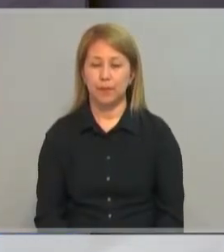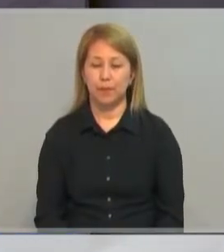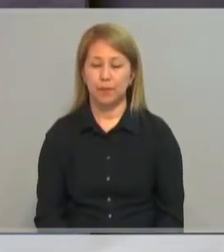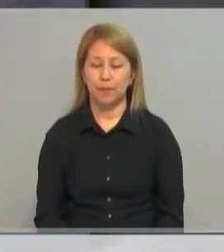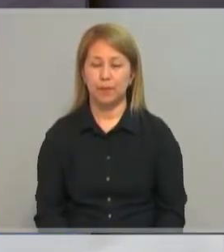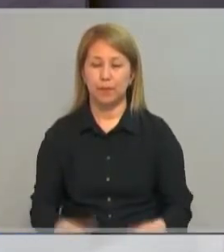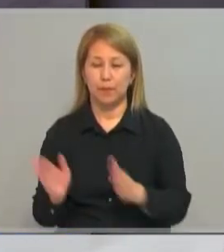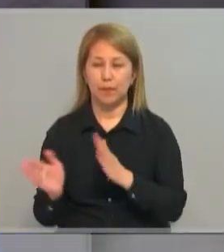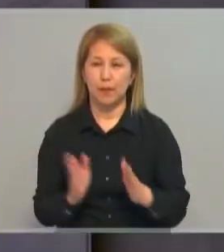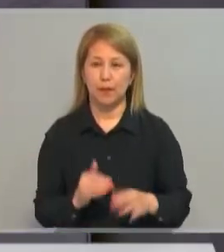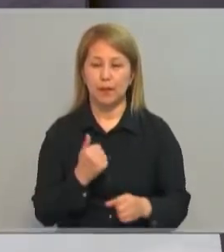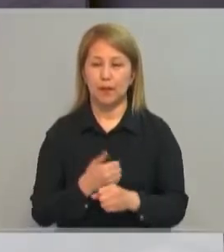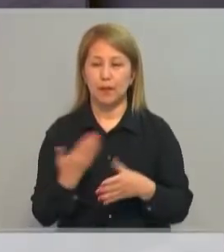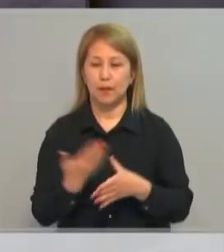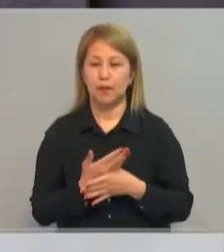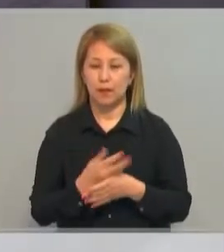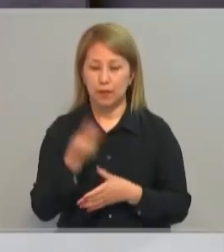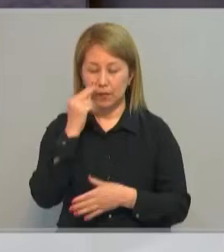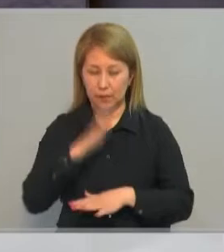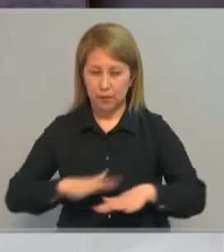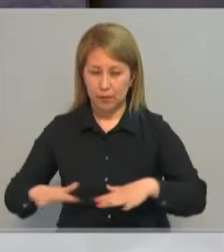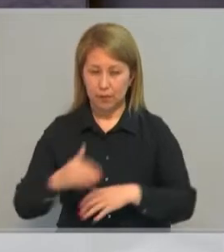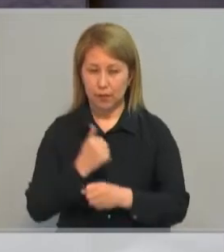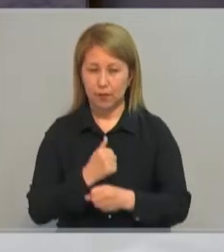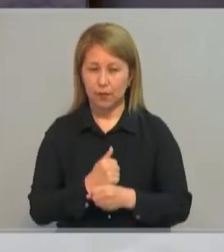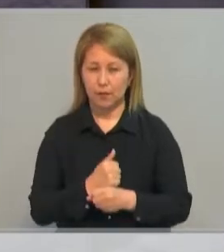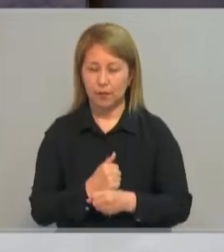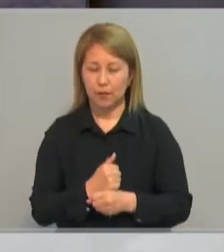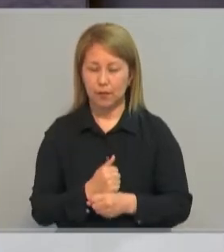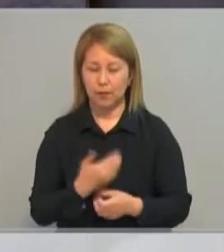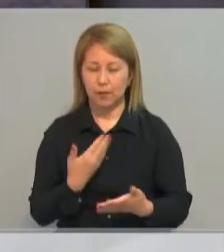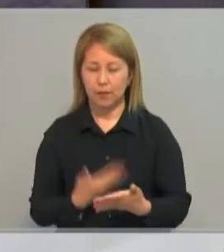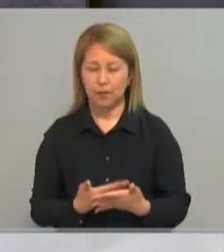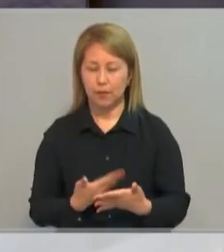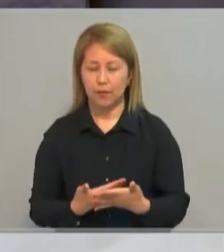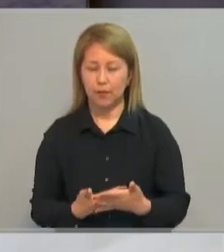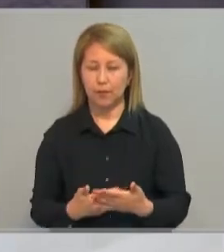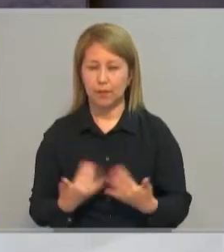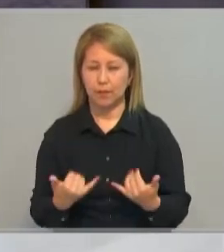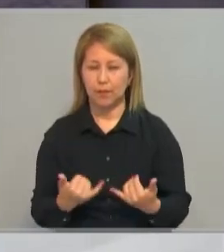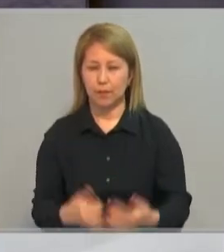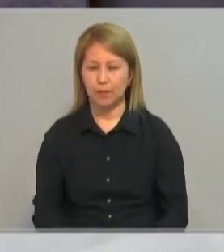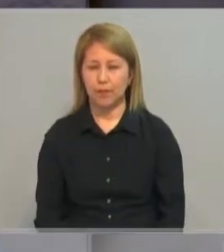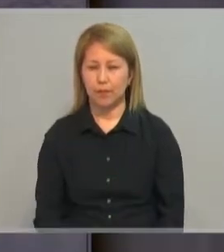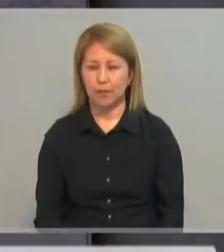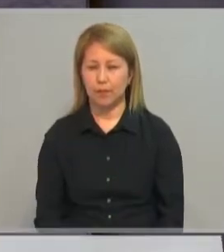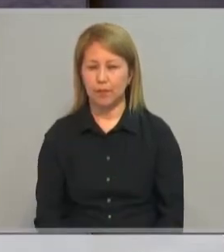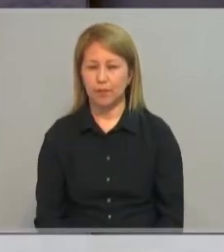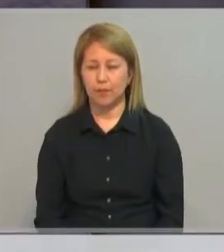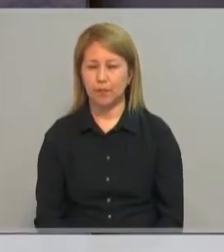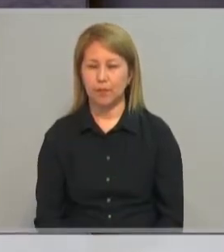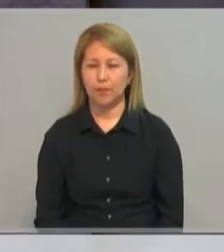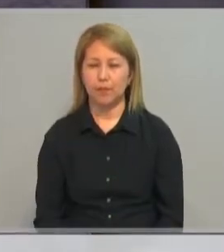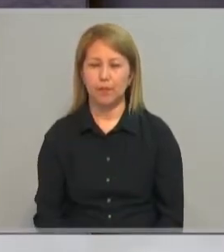Мы рядом с больным в первые минуты ухудшения его состояния в условиях стационара. На дому при активных вызовах оказываем первую доврачебную